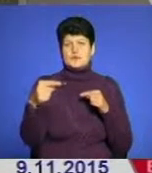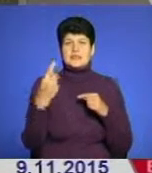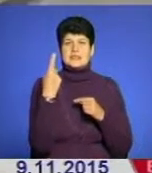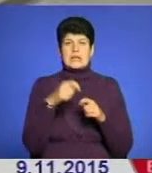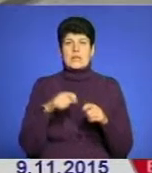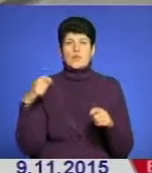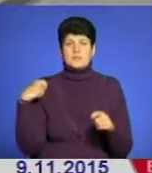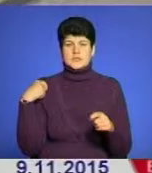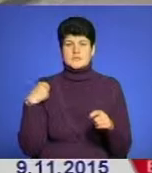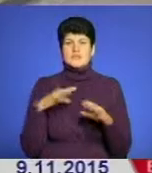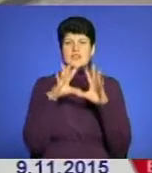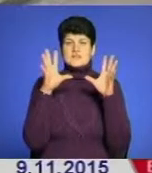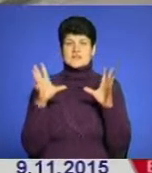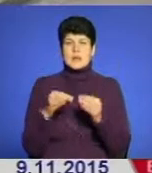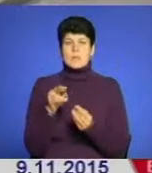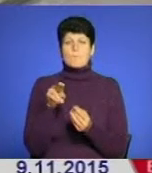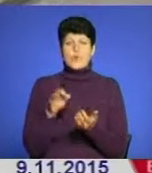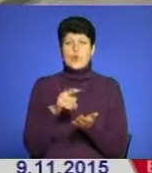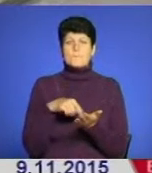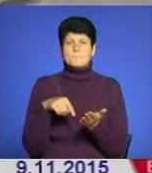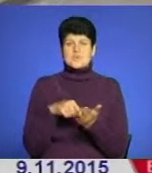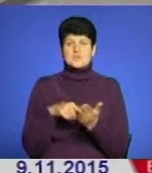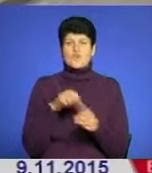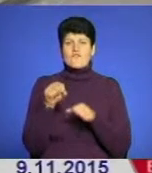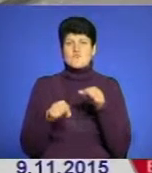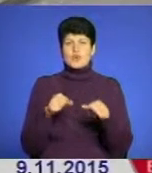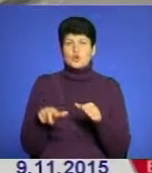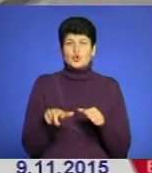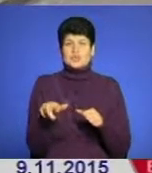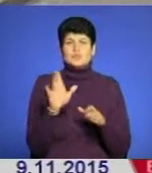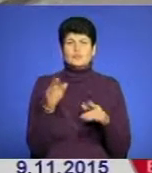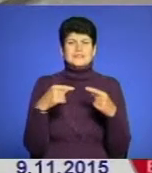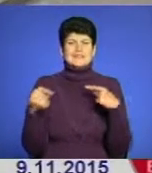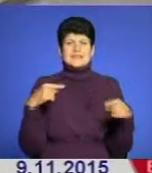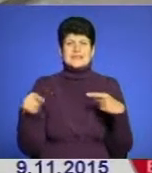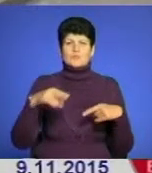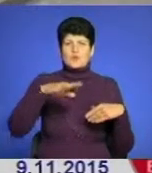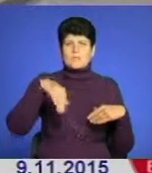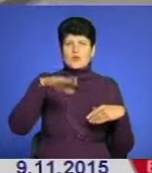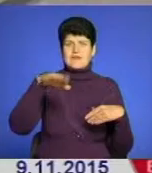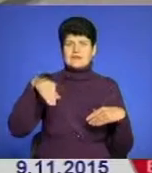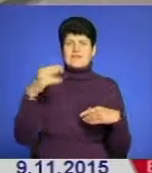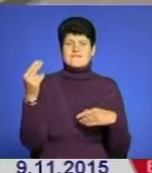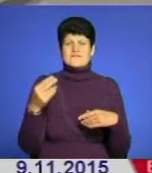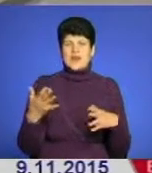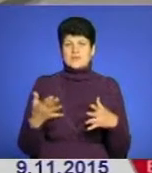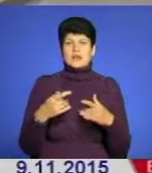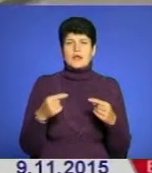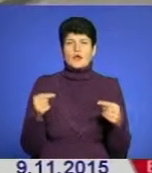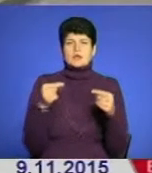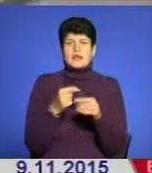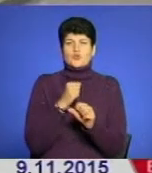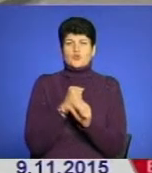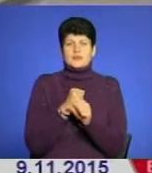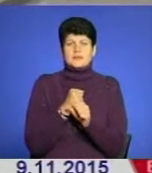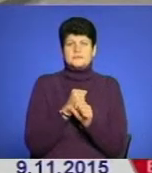1 кілометра. Взагалі по місту велодоріжки будуть різні, вони будуть і маркуватися фарбою, і конкретно робити,